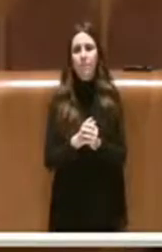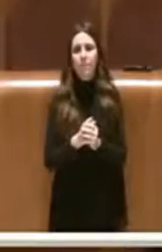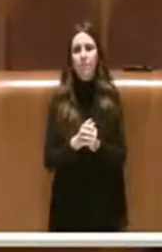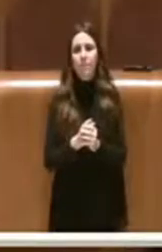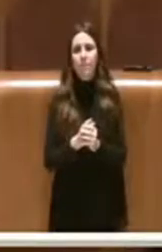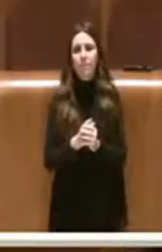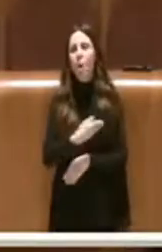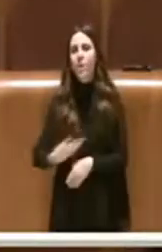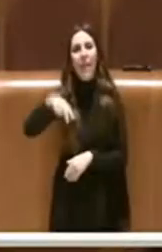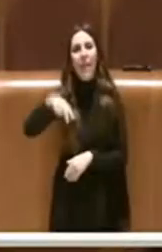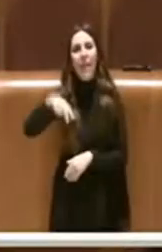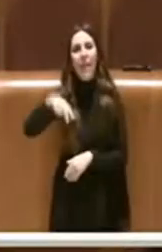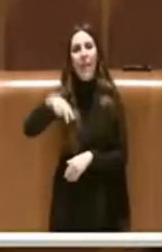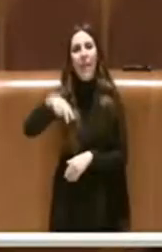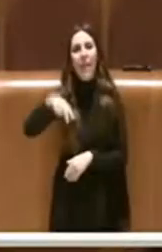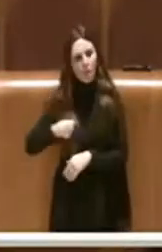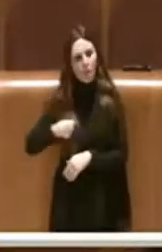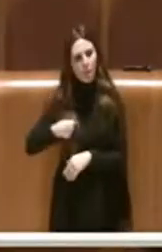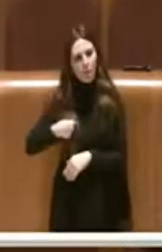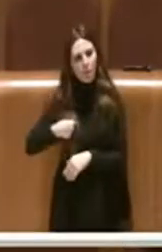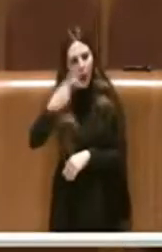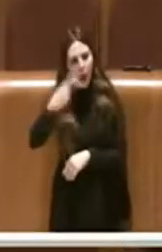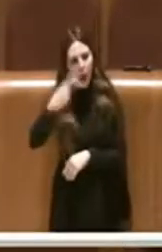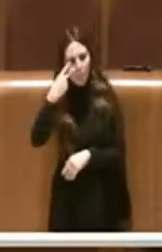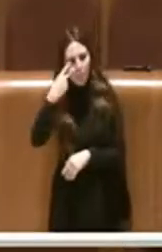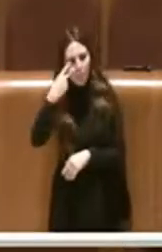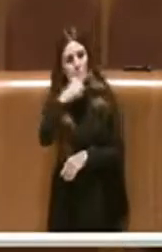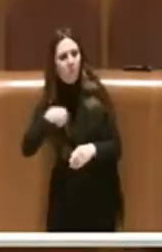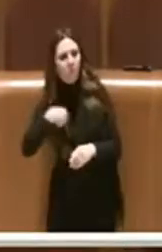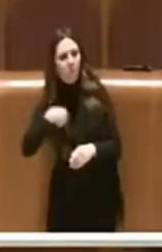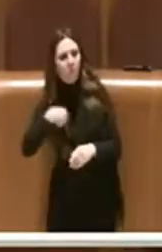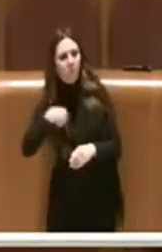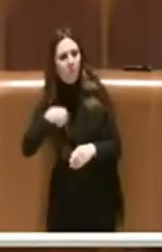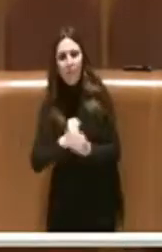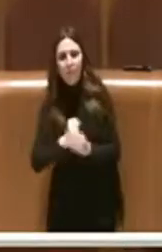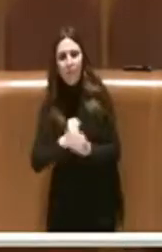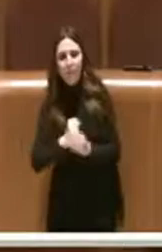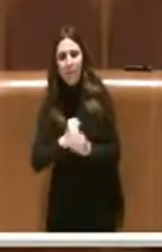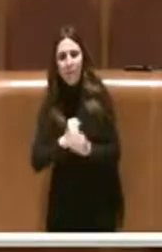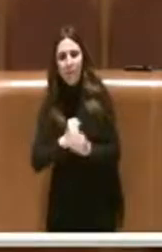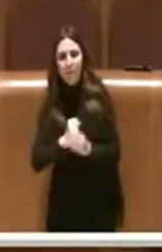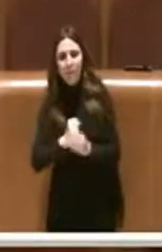Consigliere Zannola, ho capito il vostro punto di vista.